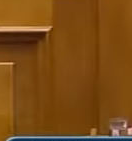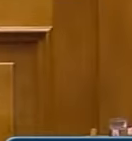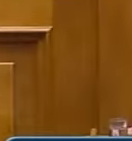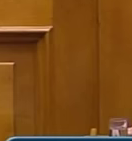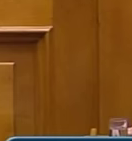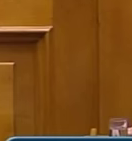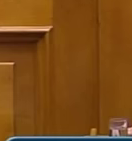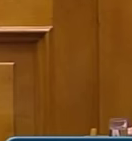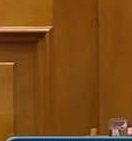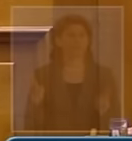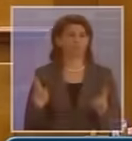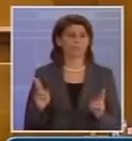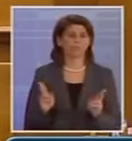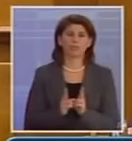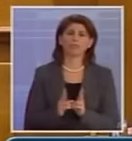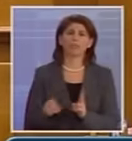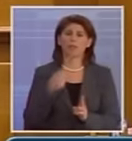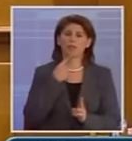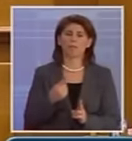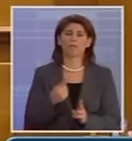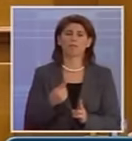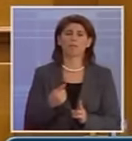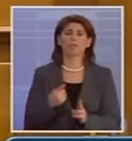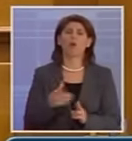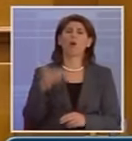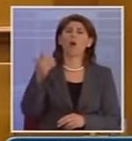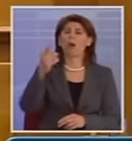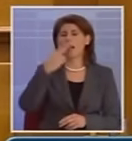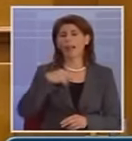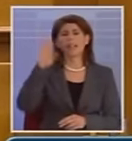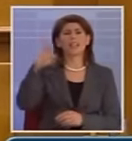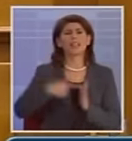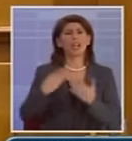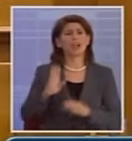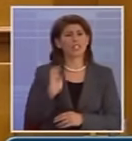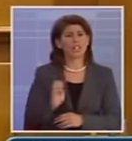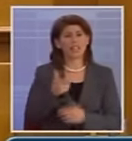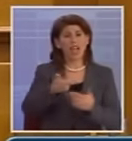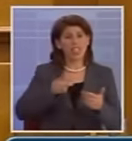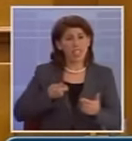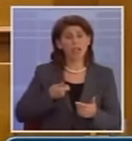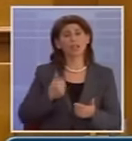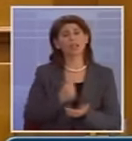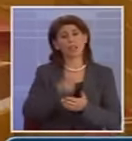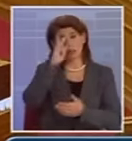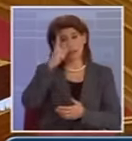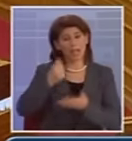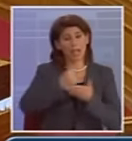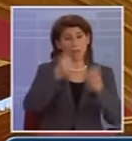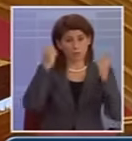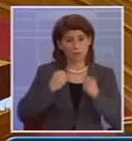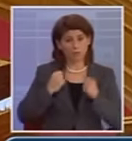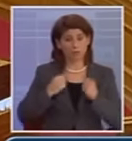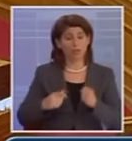λόγια για το κατοχικό δάνειο και τις γερμανικές επανορθώσεις. Η προηγούμενη κυβέρνηση για πρώτη φορά αντιμετώπισε αυτό που δεν